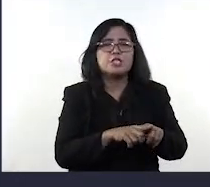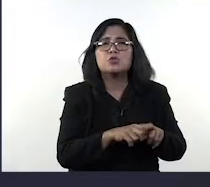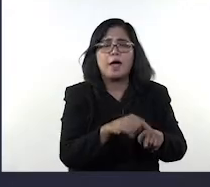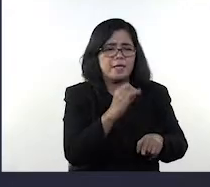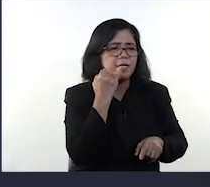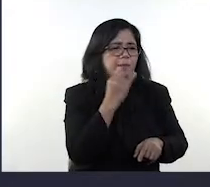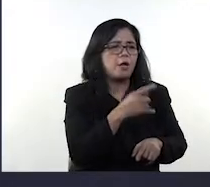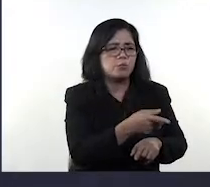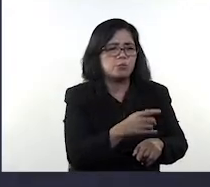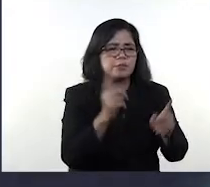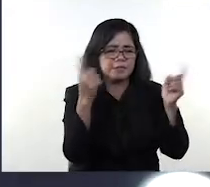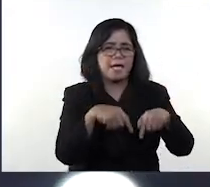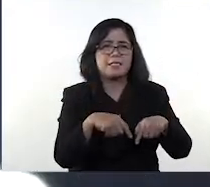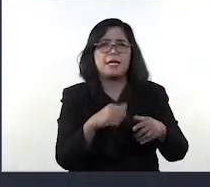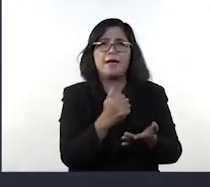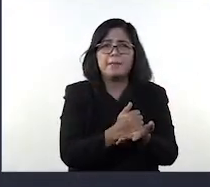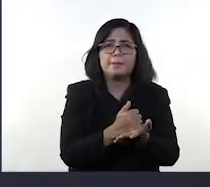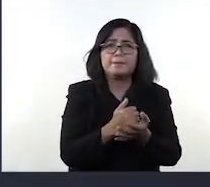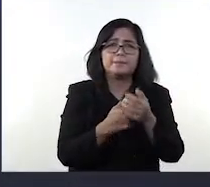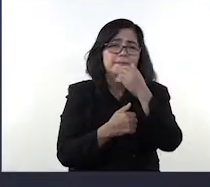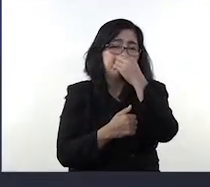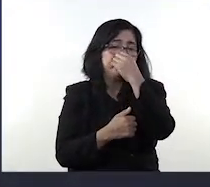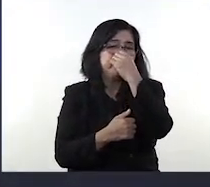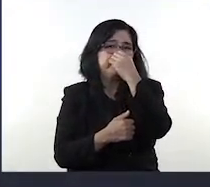Huh Kirim 19